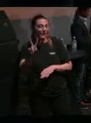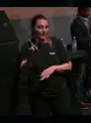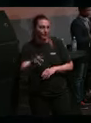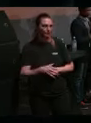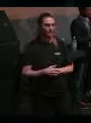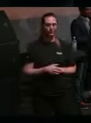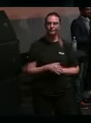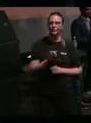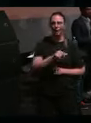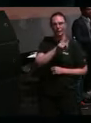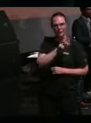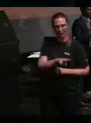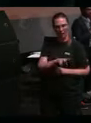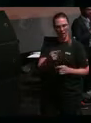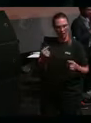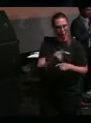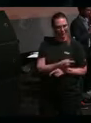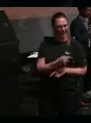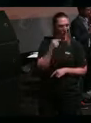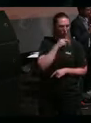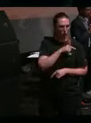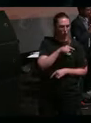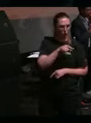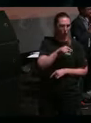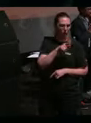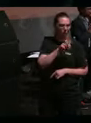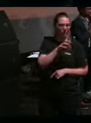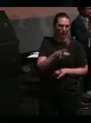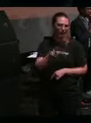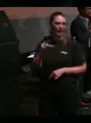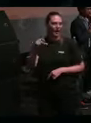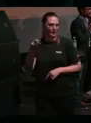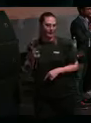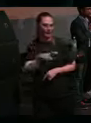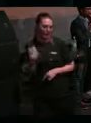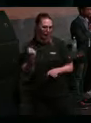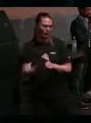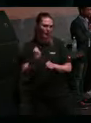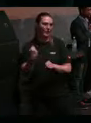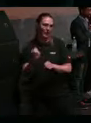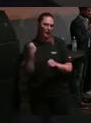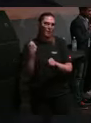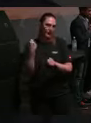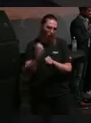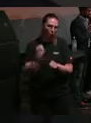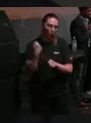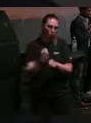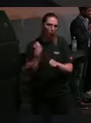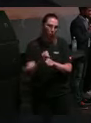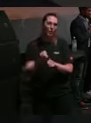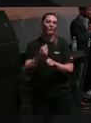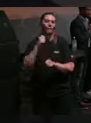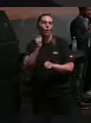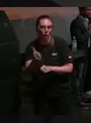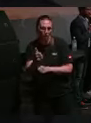Ja, I motsetning til både Rødt og FAB så jo vi SV en pådriver for havvind. Og grunnen